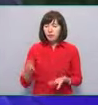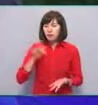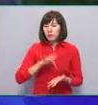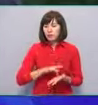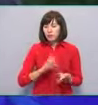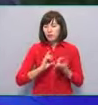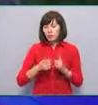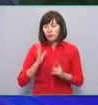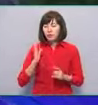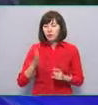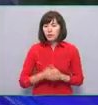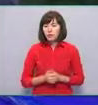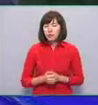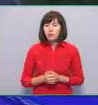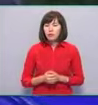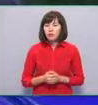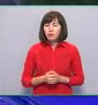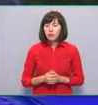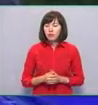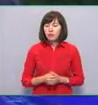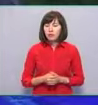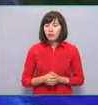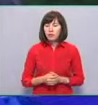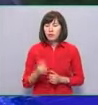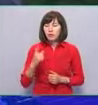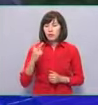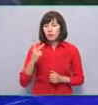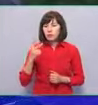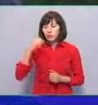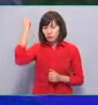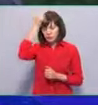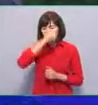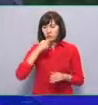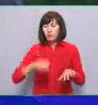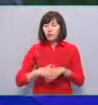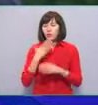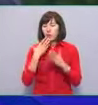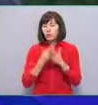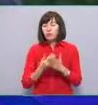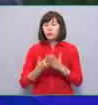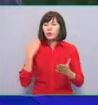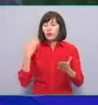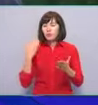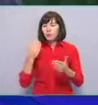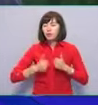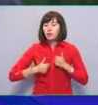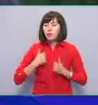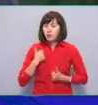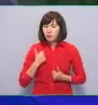қаламызда өзгеріп келе жатыр. Құда қаласа, 1-2 жылдан кейін біздің Кентауымыз қайтып өзінің бұрынғы атақ